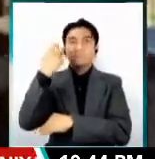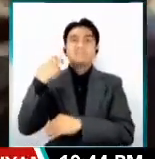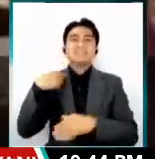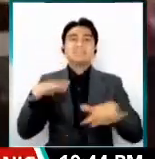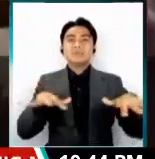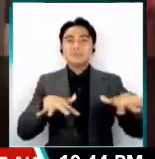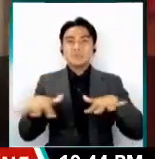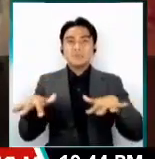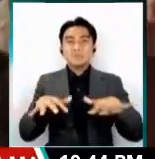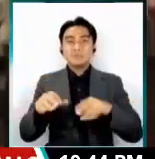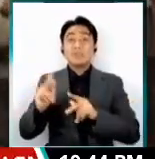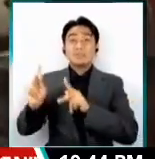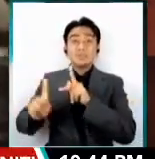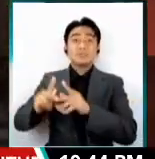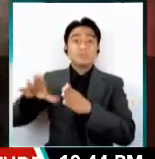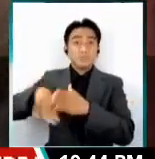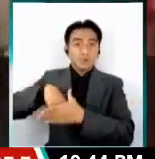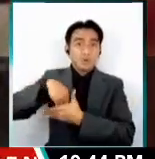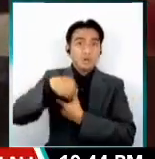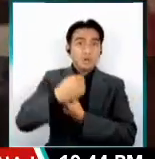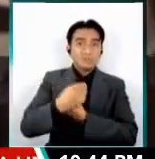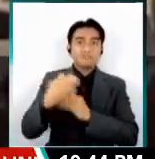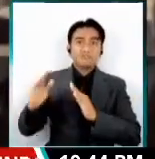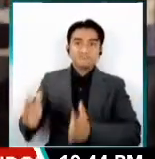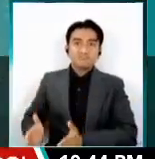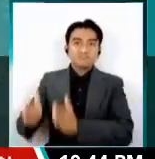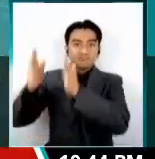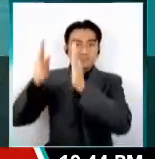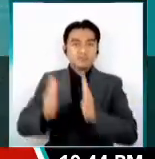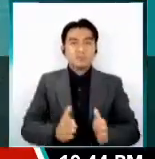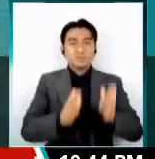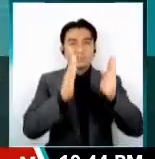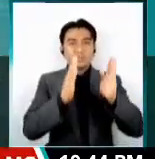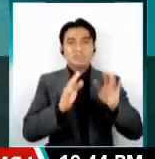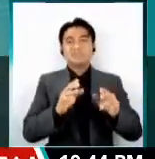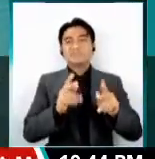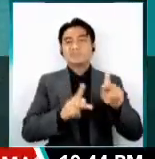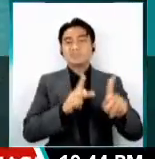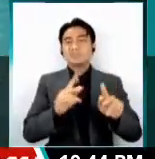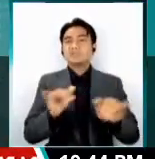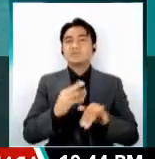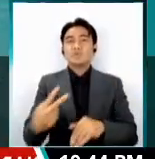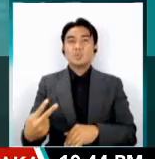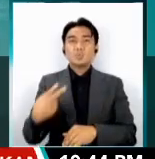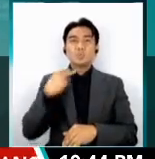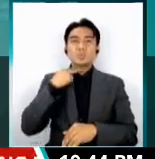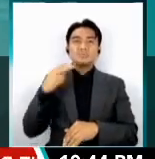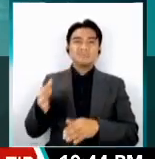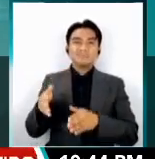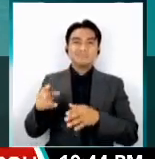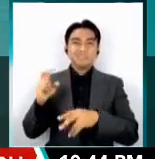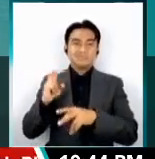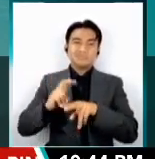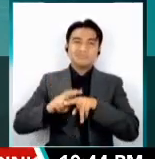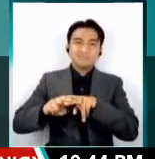ang ilang residente. May mga stranded din sa subway station na sumandal na lamang sa pader para hindi matumba.